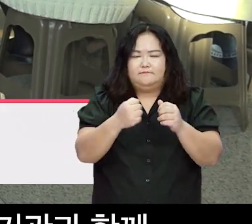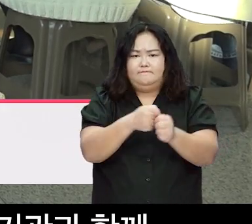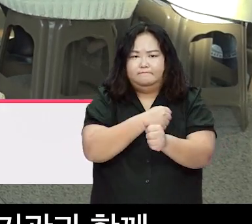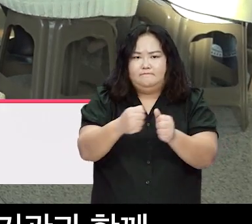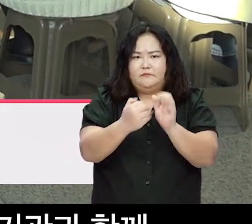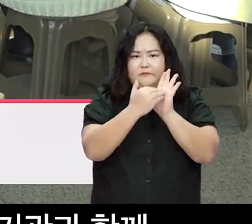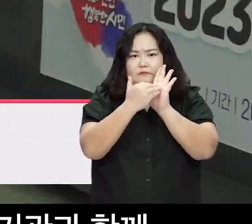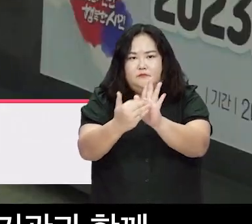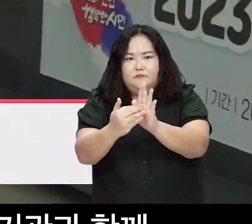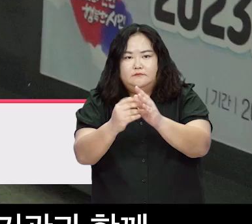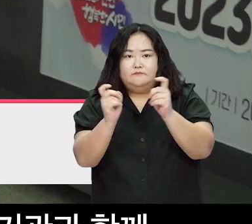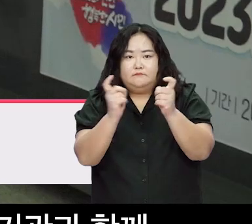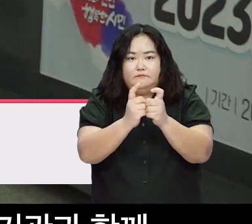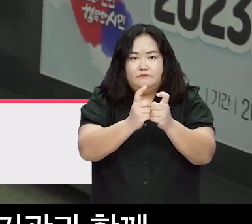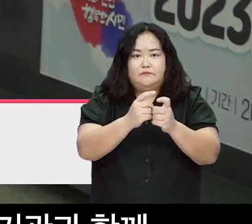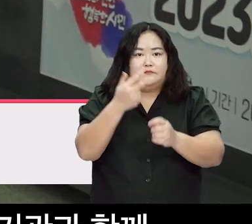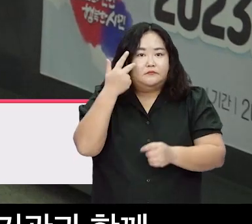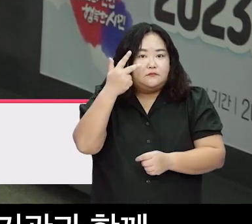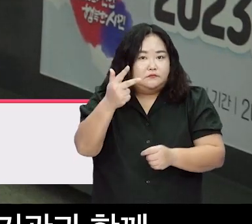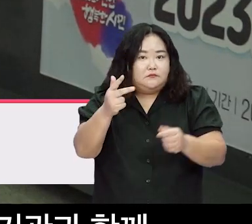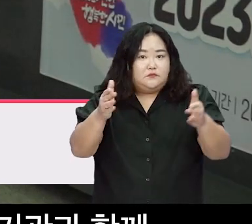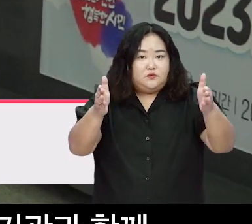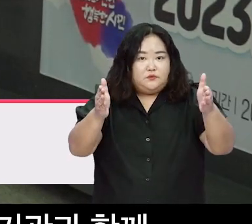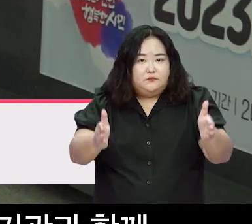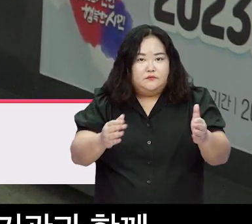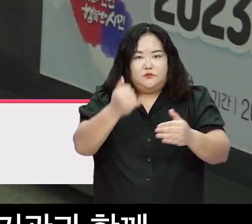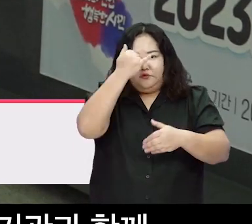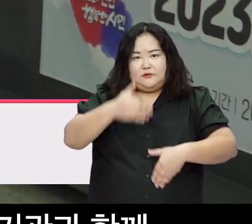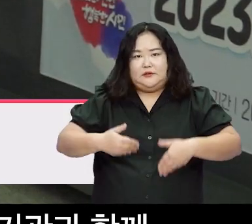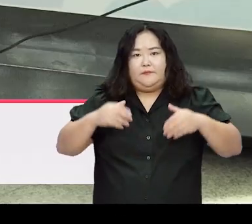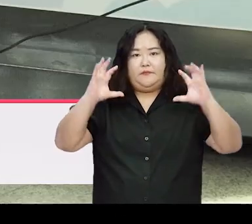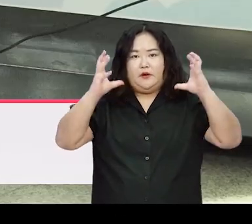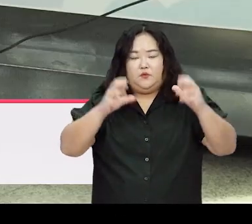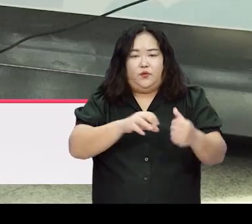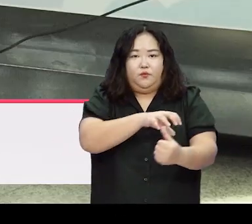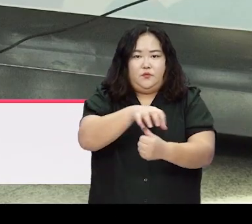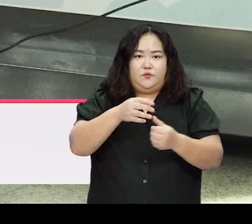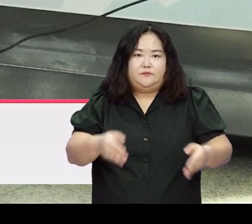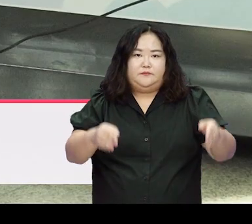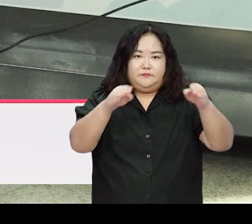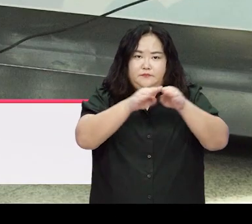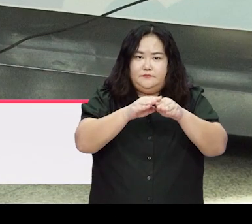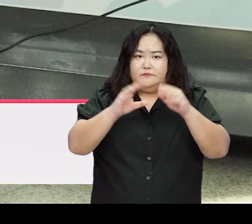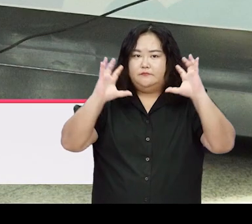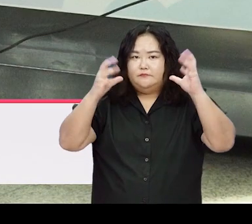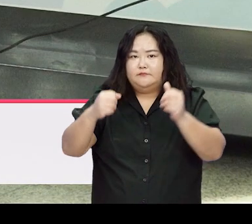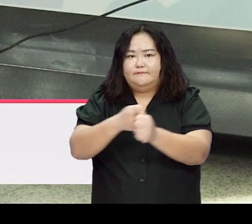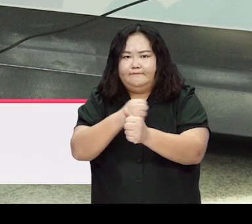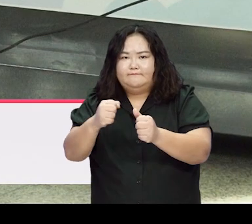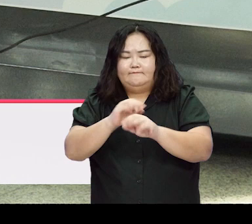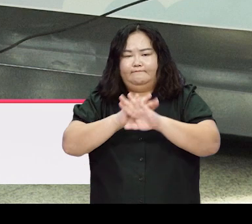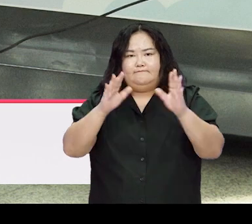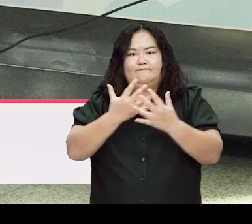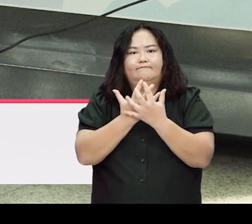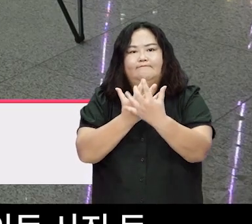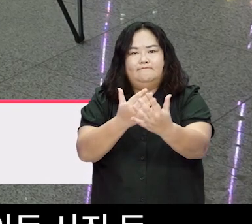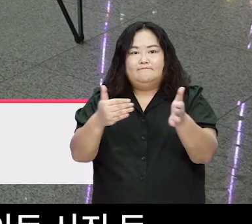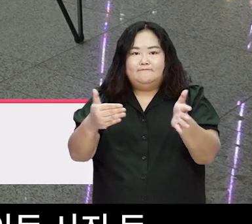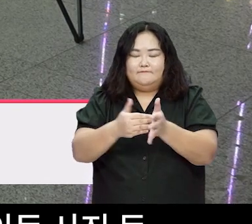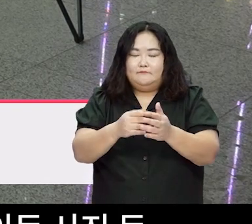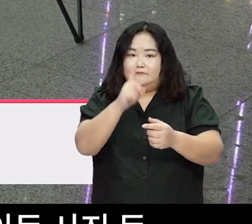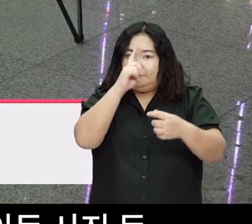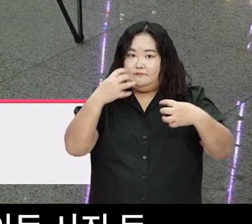날을 맞아 지난 한 주 동안 충남 아동부 전문기관과 함께 아동학대 예방 주관 행사를 진행했습니다